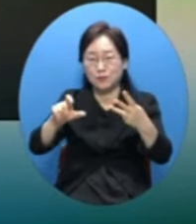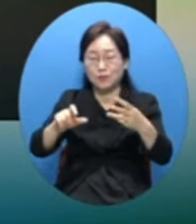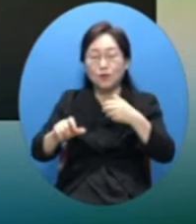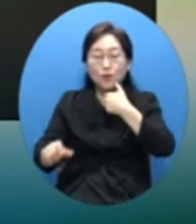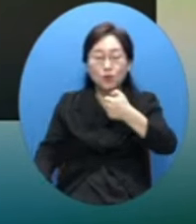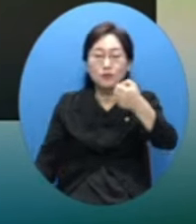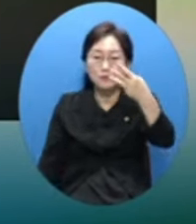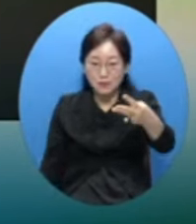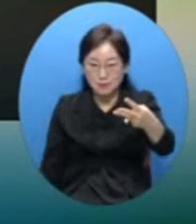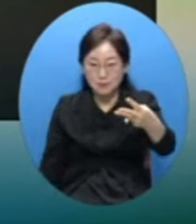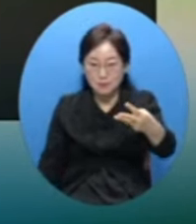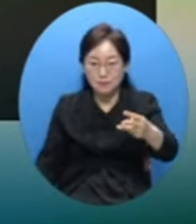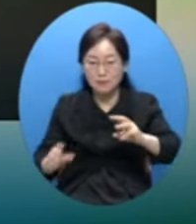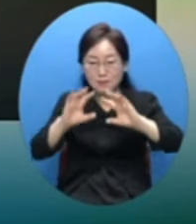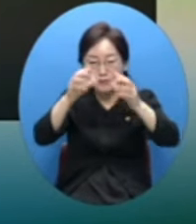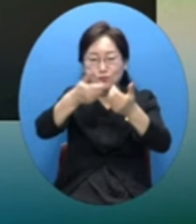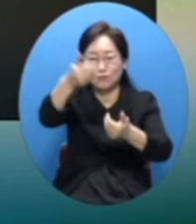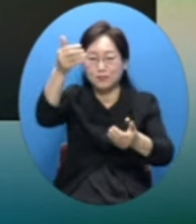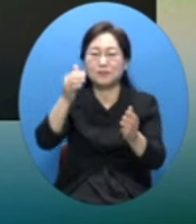하나님께 부름을 받습니다.